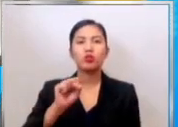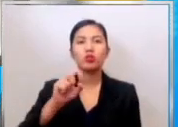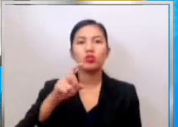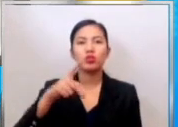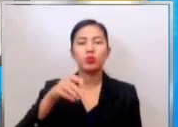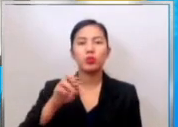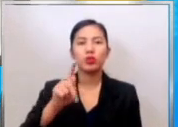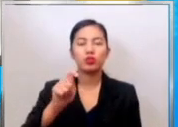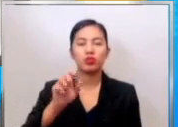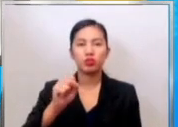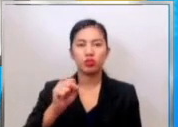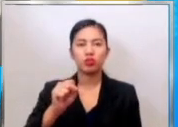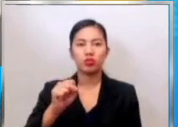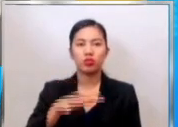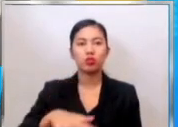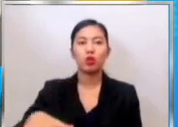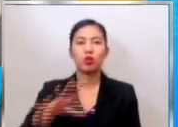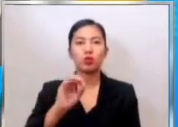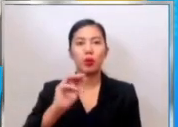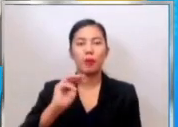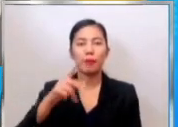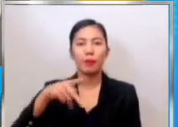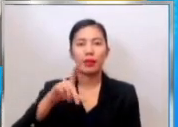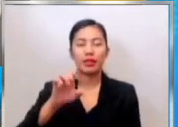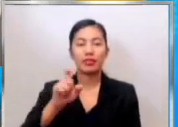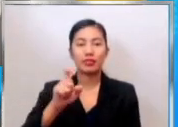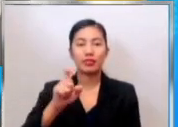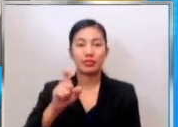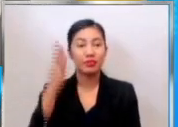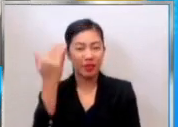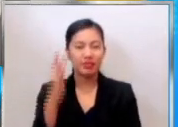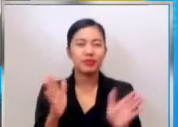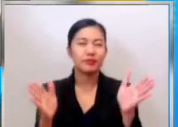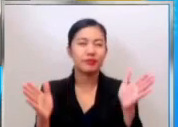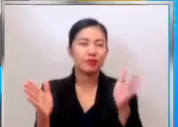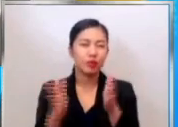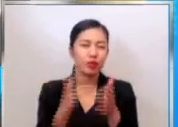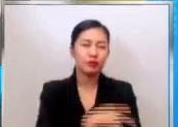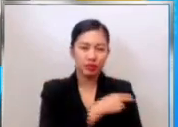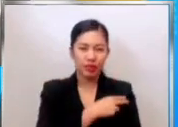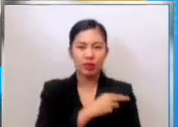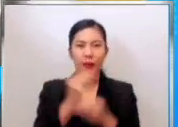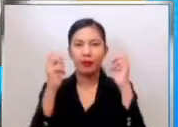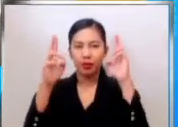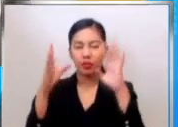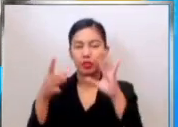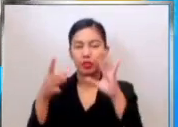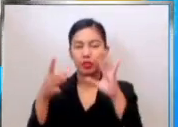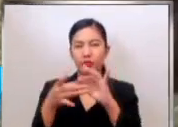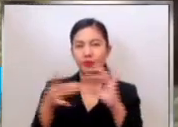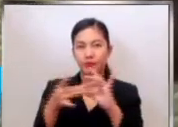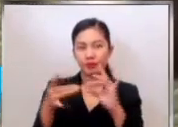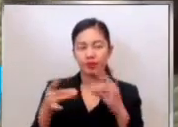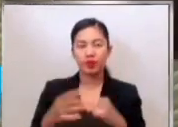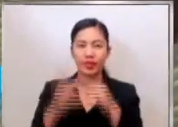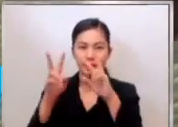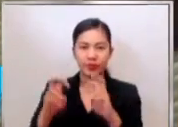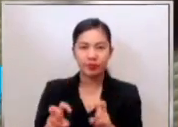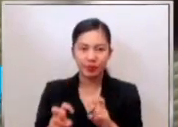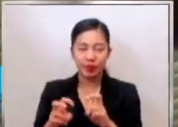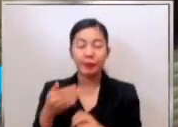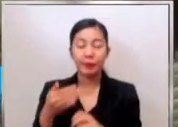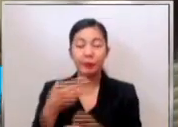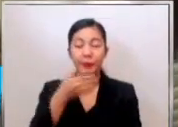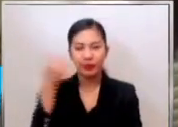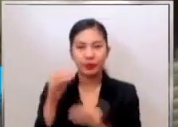daw kasi sa limitado ang espasyo sa kanilang mga ospital, ayon kay Mayor Marcy Teodoro, sa assessment nila ay mas ligtas at